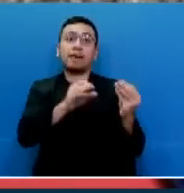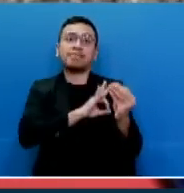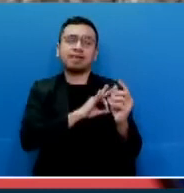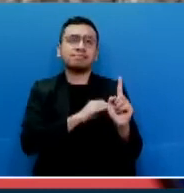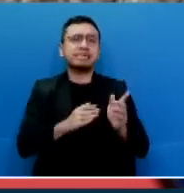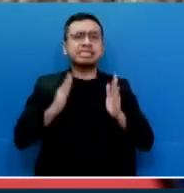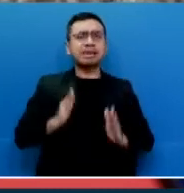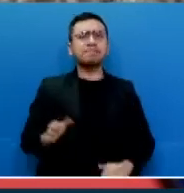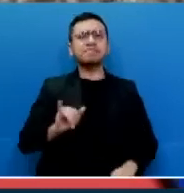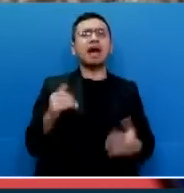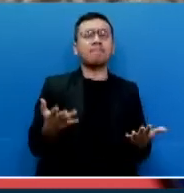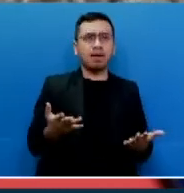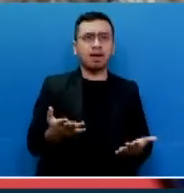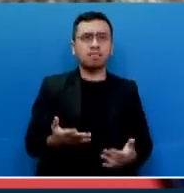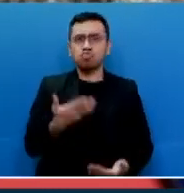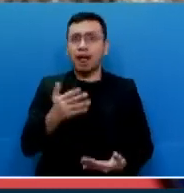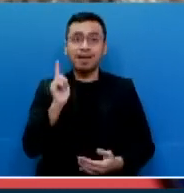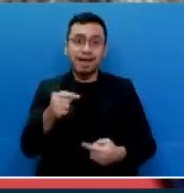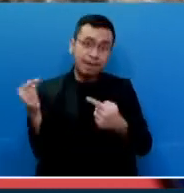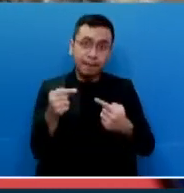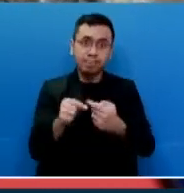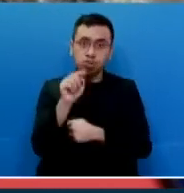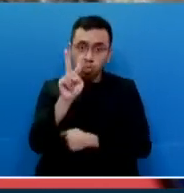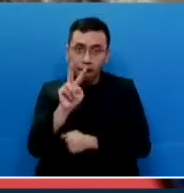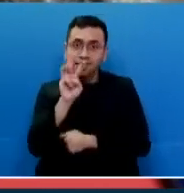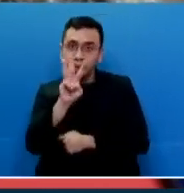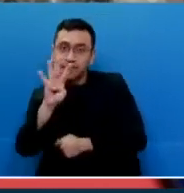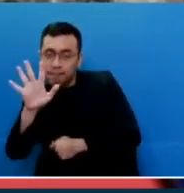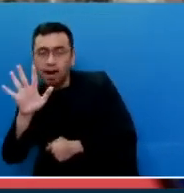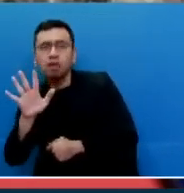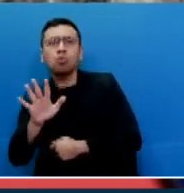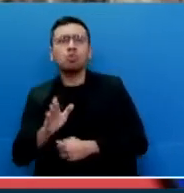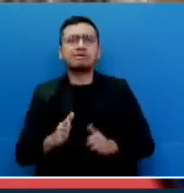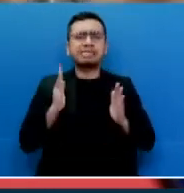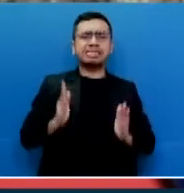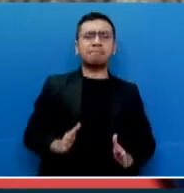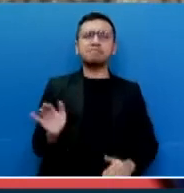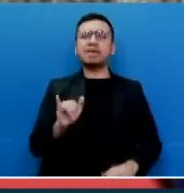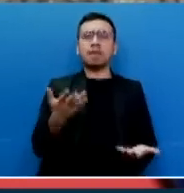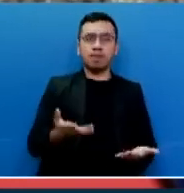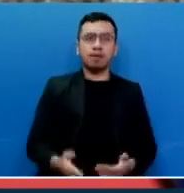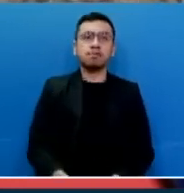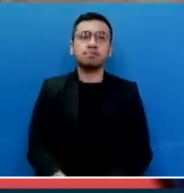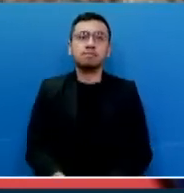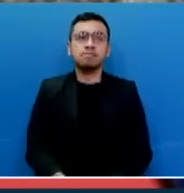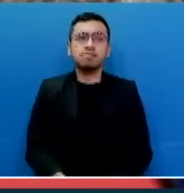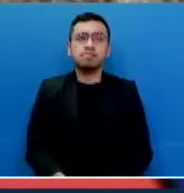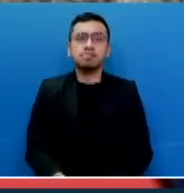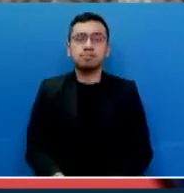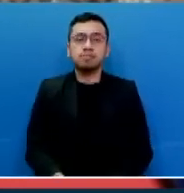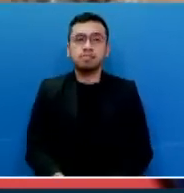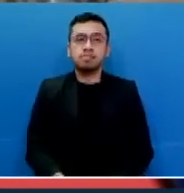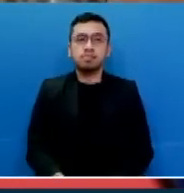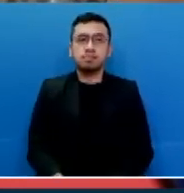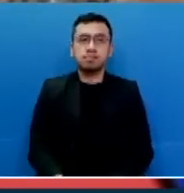kelima ini seperti apa yang diharapkan kira-kira kalau menurut saya yang dicari yang pertama tentu substansi yang kedua tentu